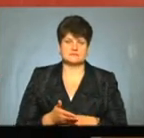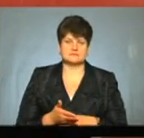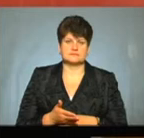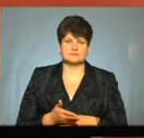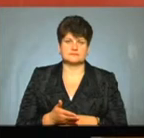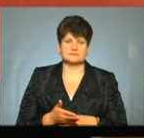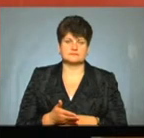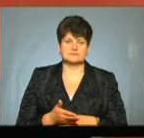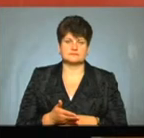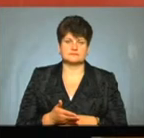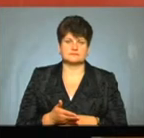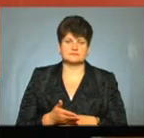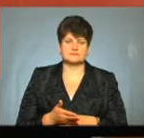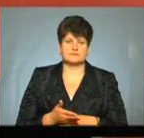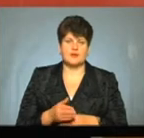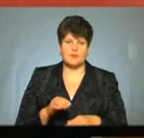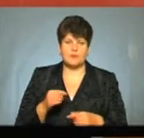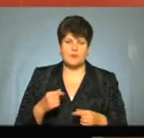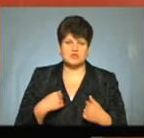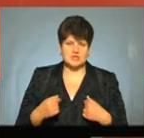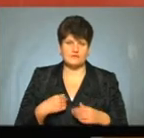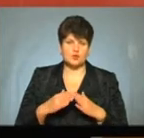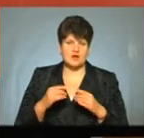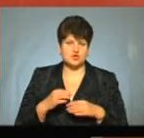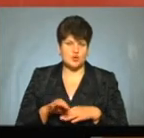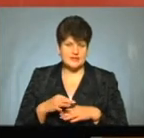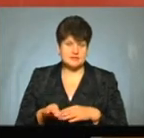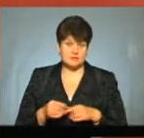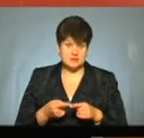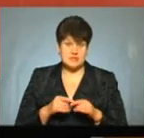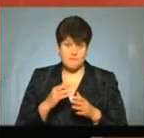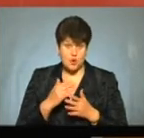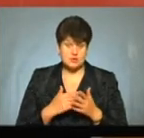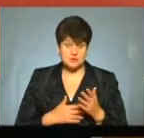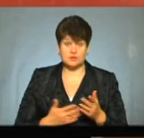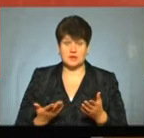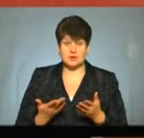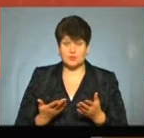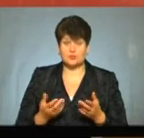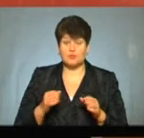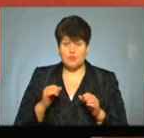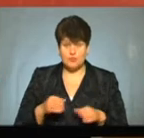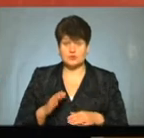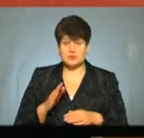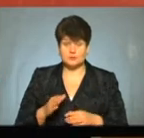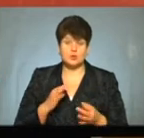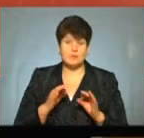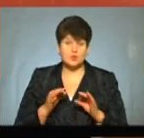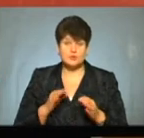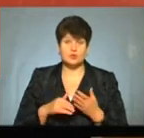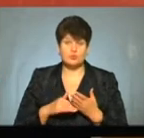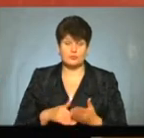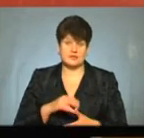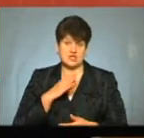в реєстр постраждалих від домашнього насильства. Тобто, ось ця процедура, яку, скажімо так, можна буде проконсультувати і допомогти